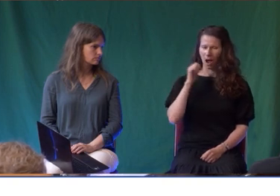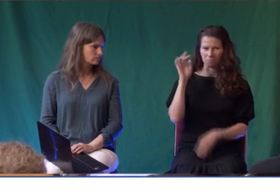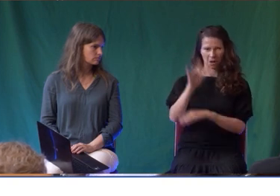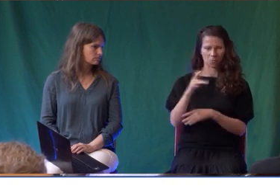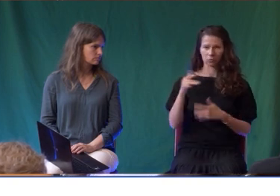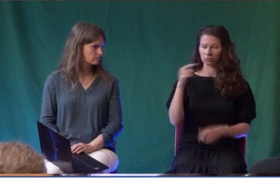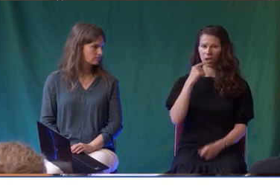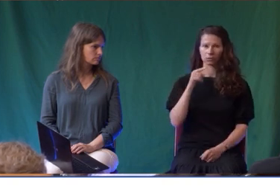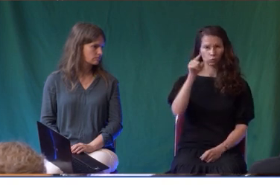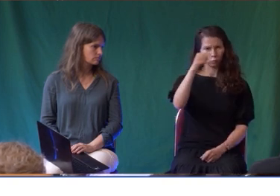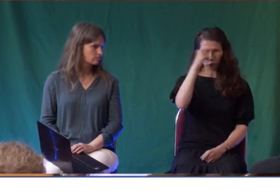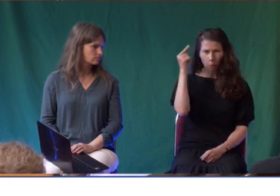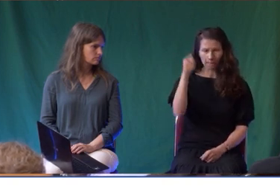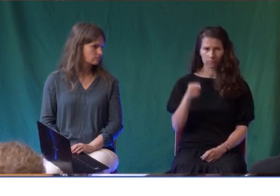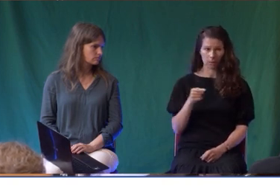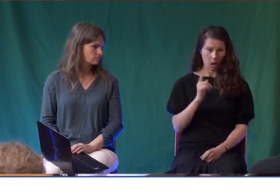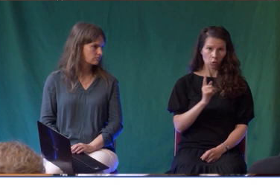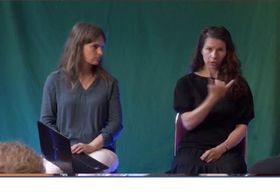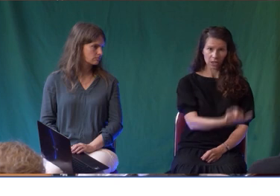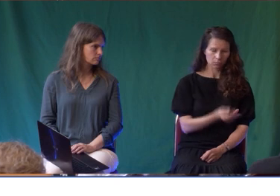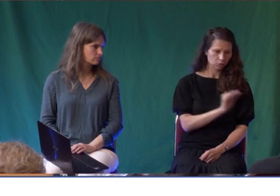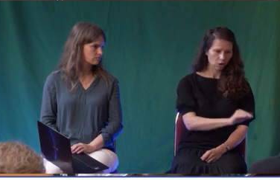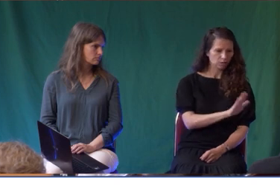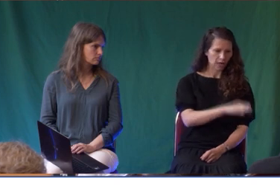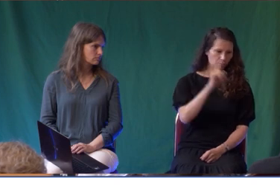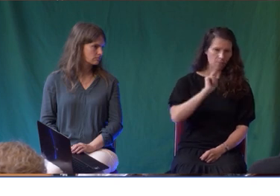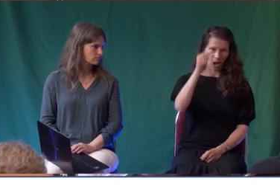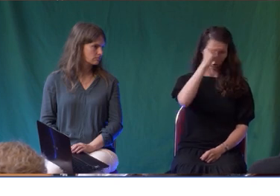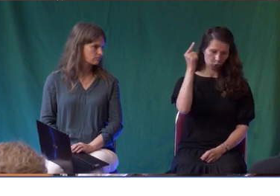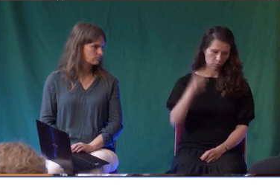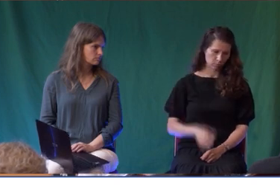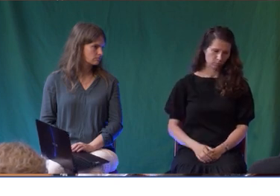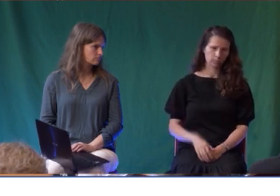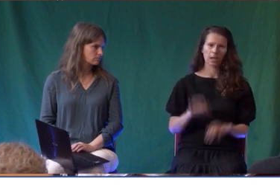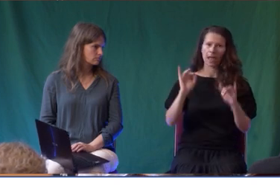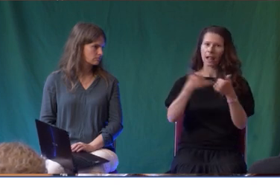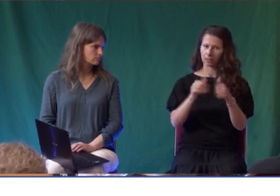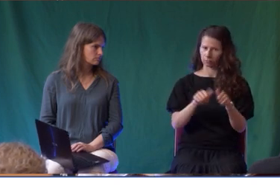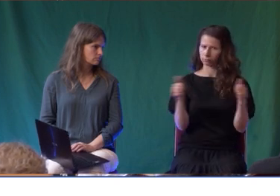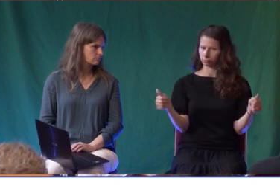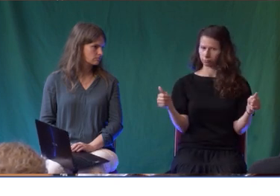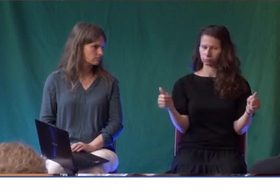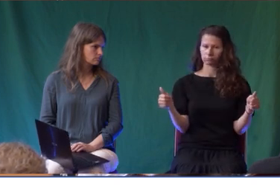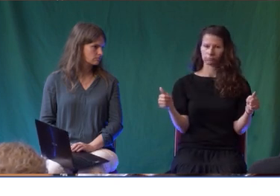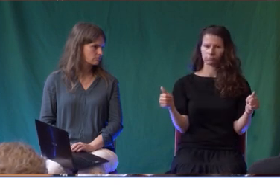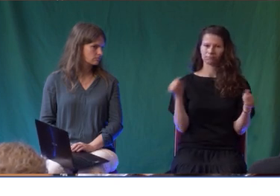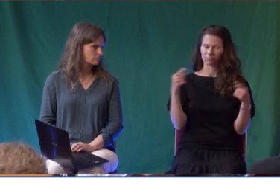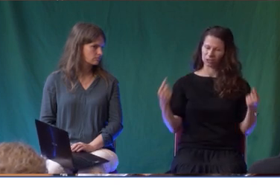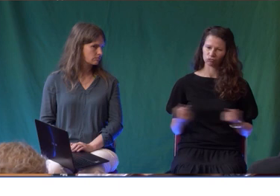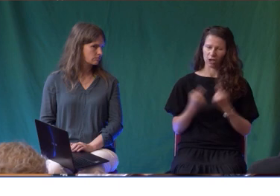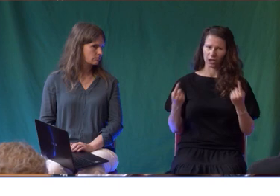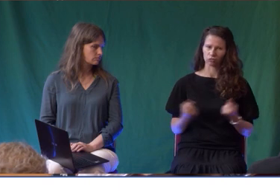sagt du bist dumm und er sagt auch zu dem Kind deine Mutter ist dumm die Eltern sind jetzt getrennt und sie streiten